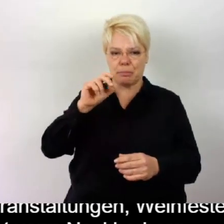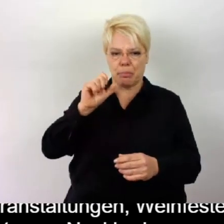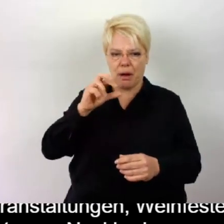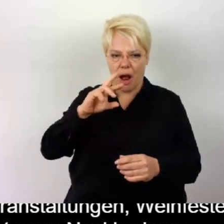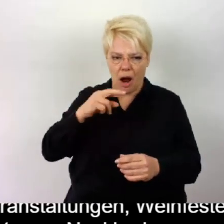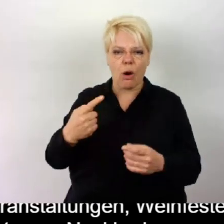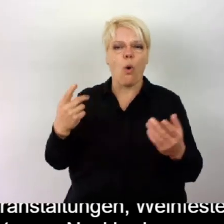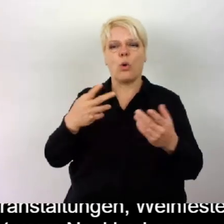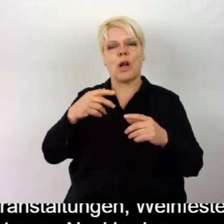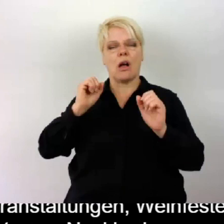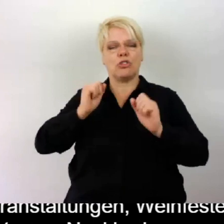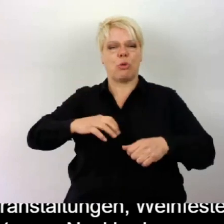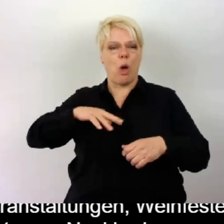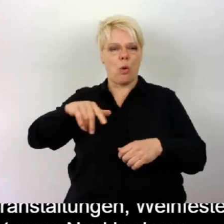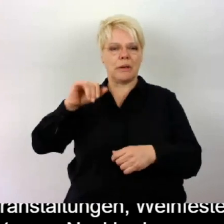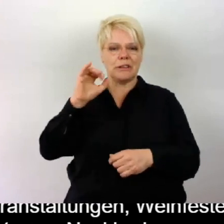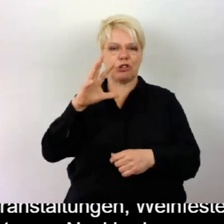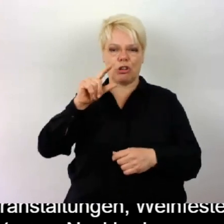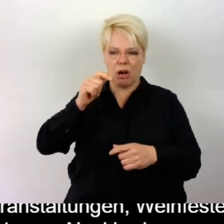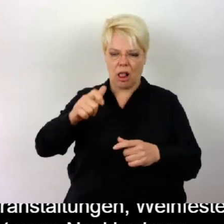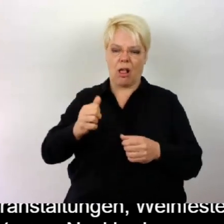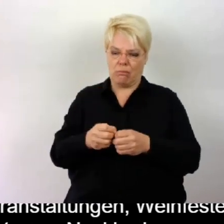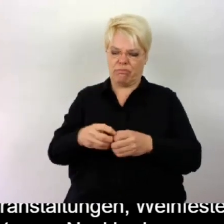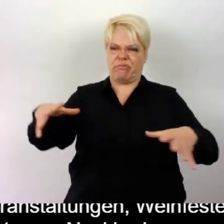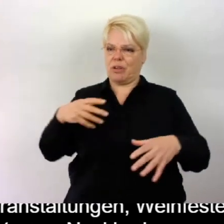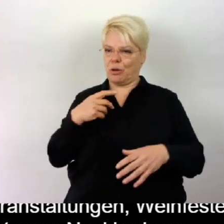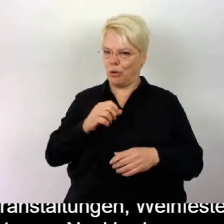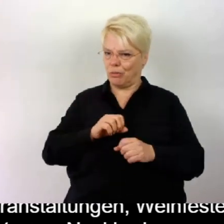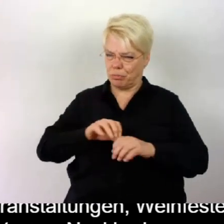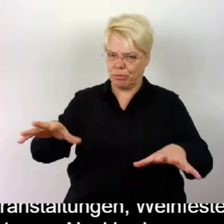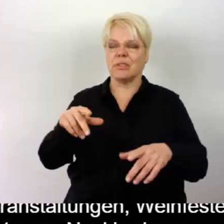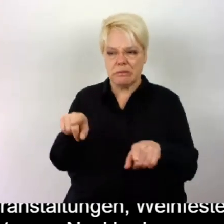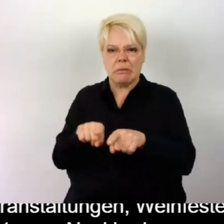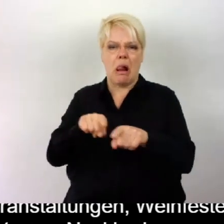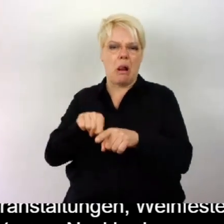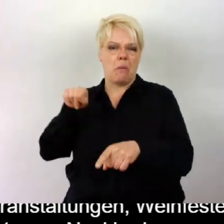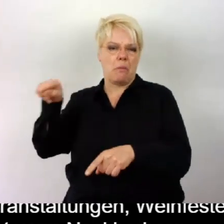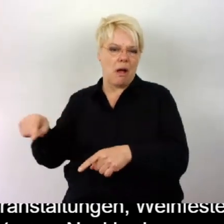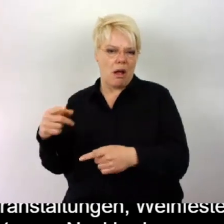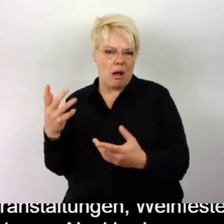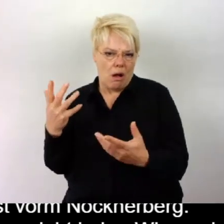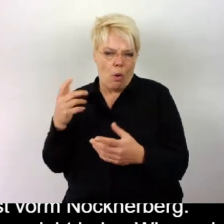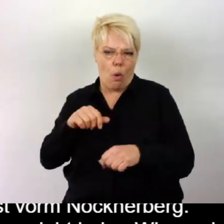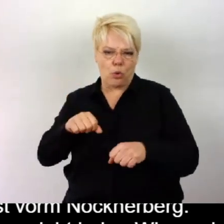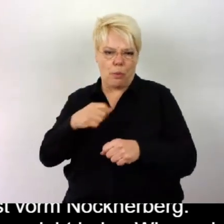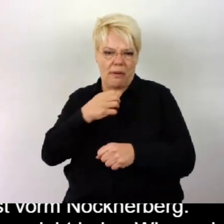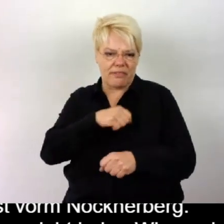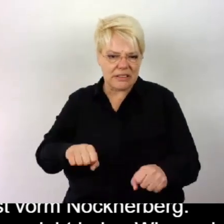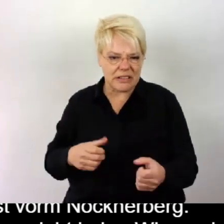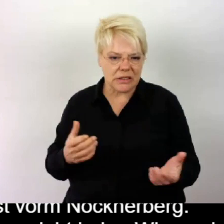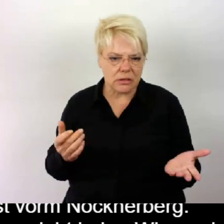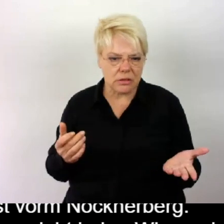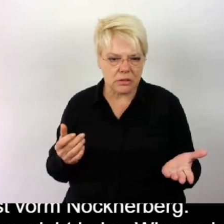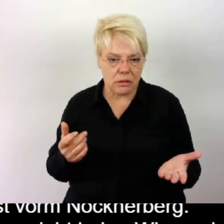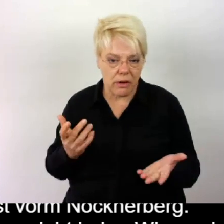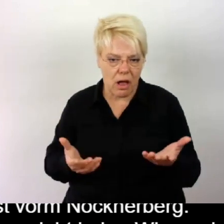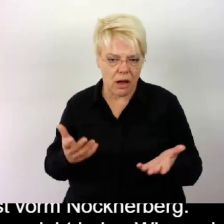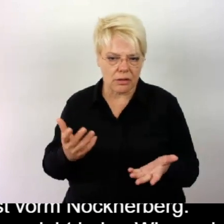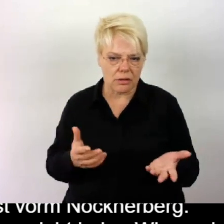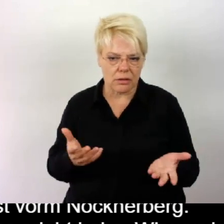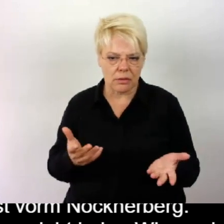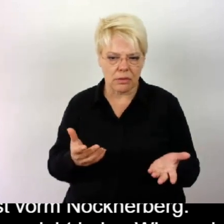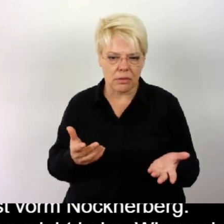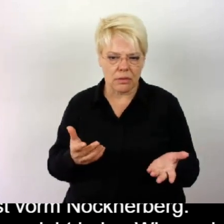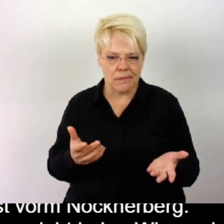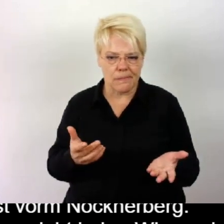statt, als wir das bei einer anderen Form von Veranstaltungen. Oder nochmal auch ein bestimmter Theatergenuss findet eine andere Wahrnehmung statt